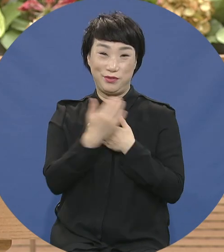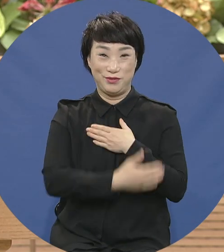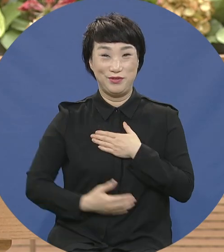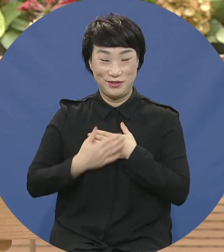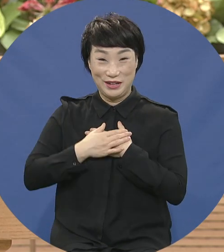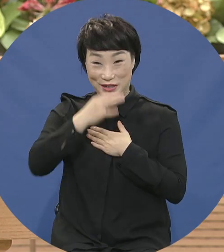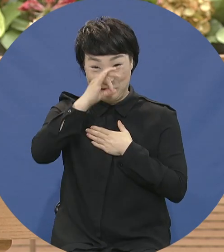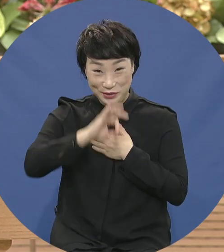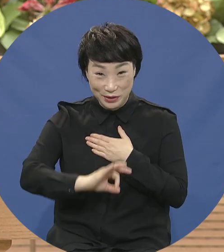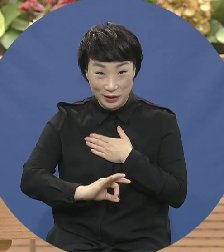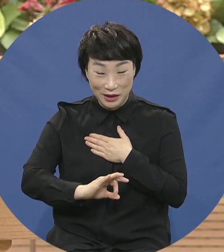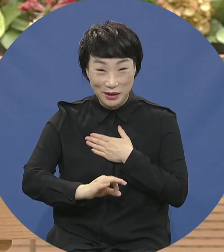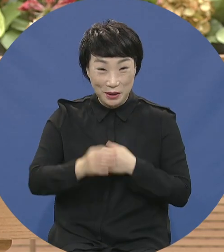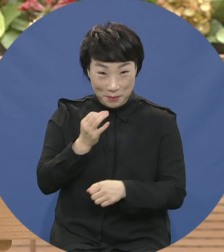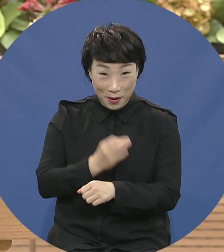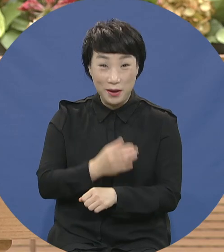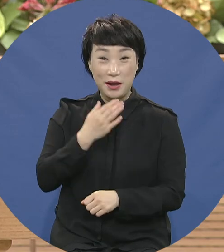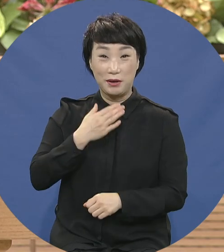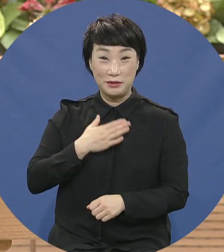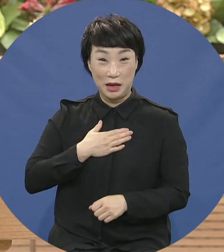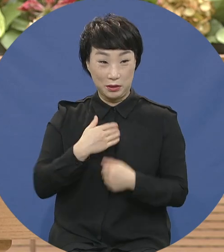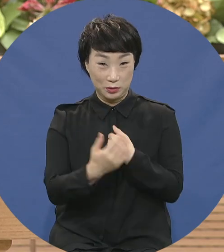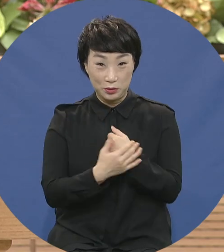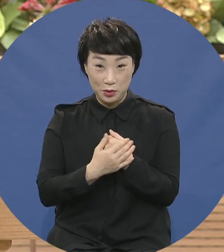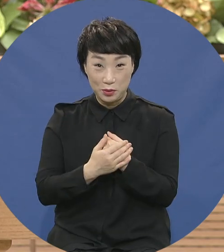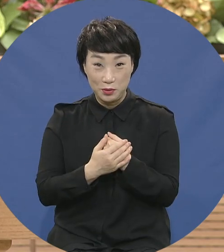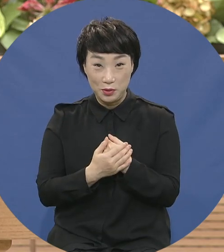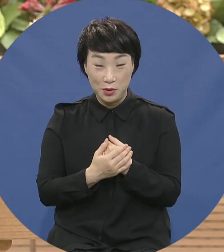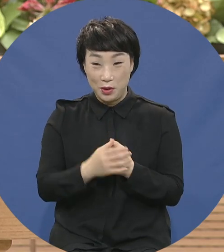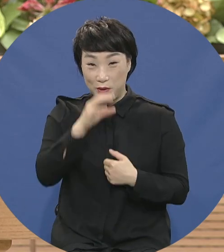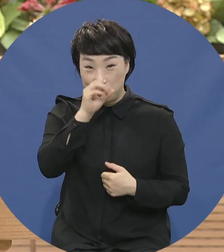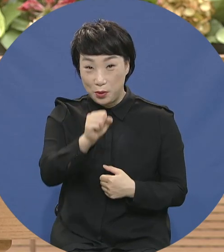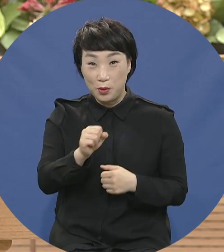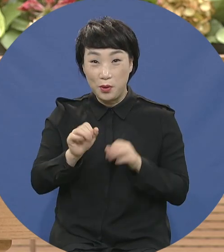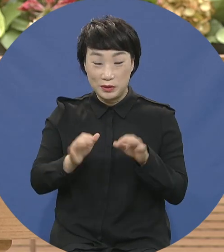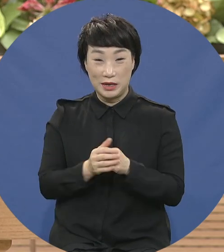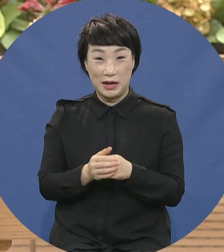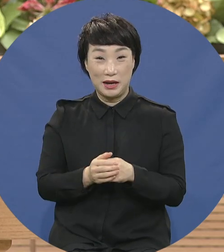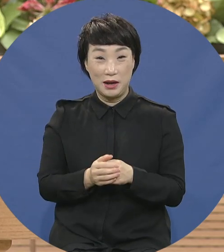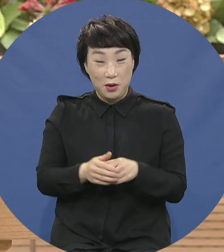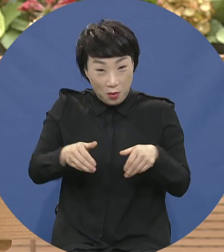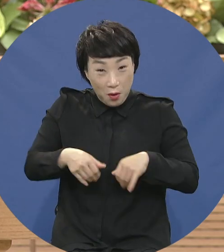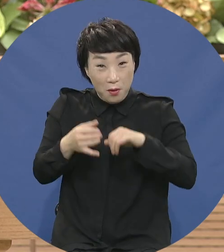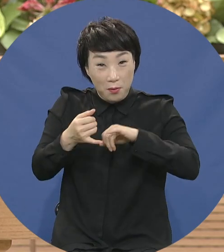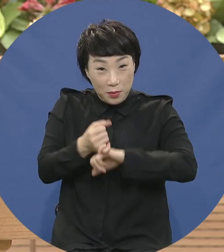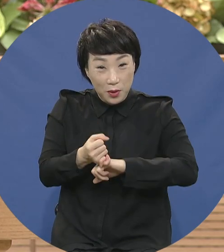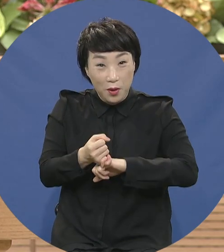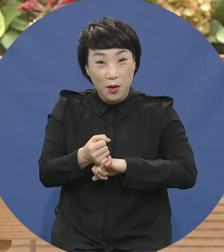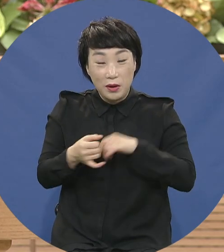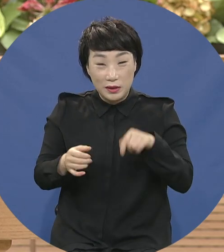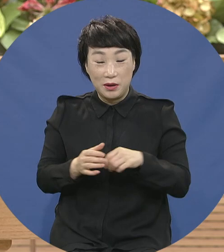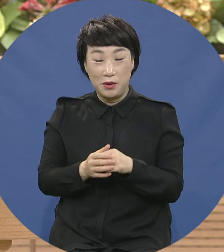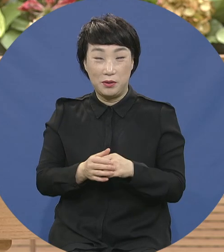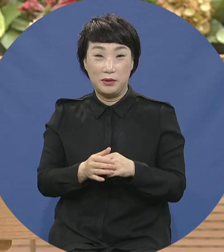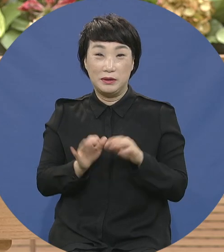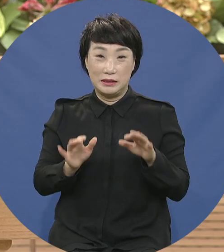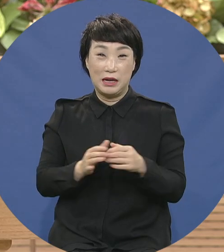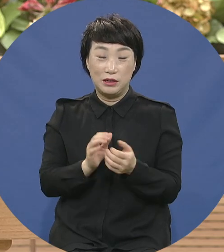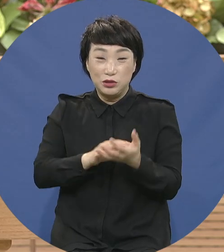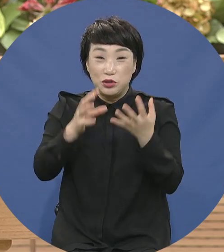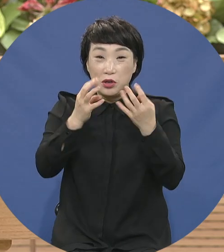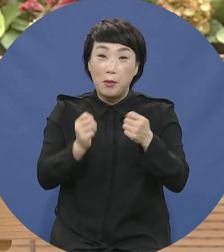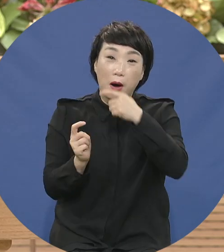육신이 유리하고 편리하고 도움되고 좋고 지금 꼭 있어야 될 것으로